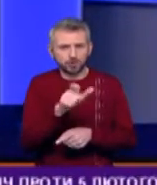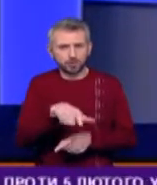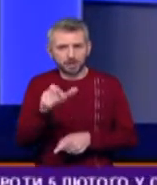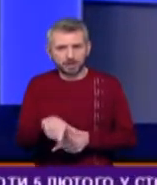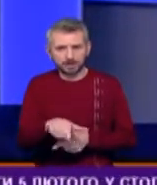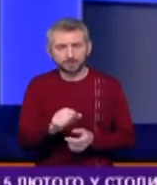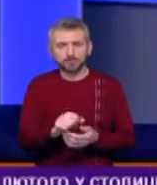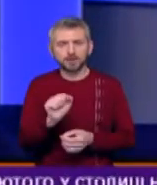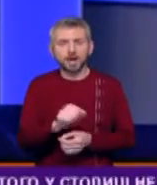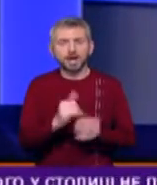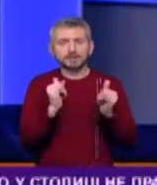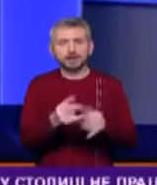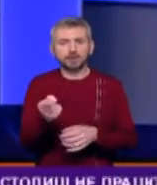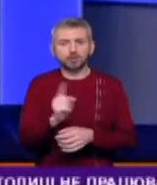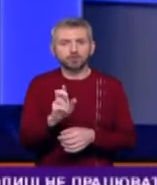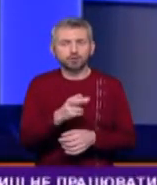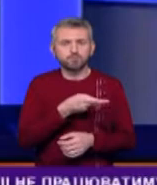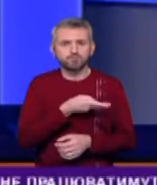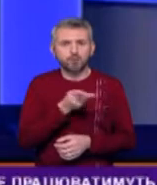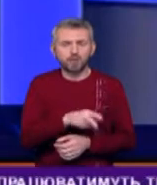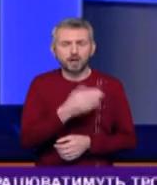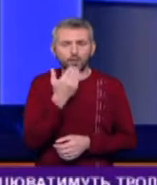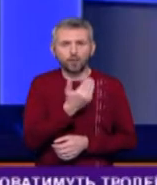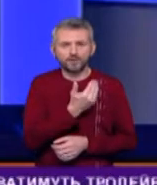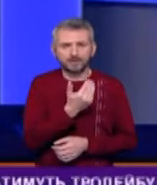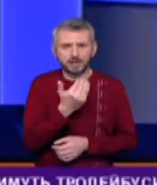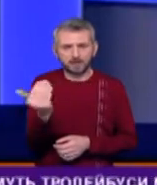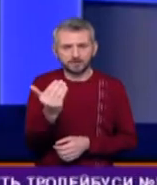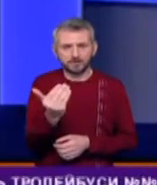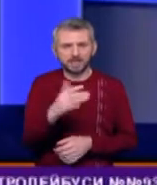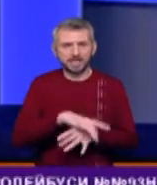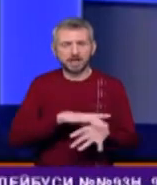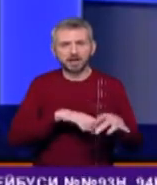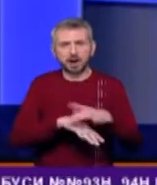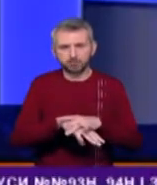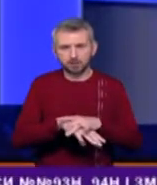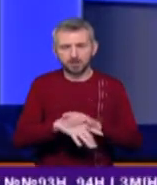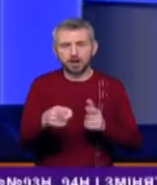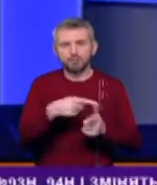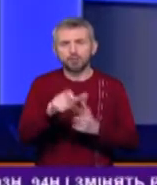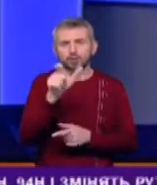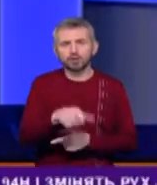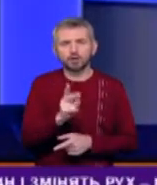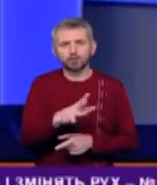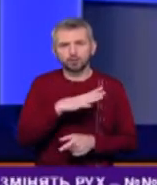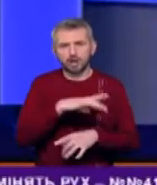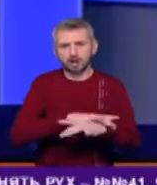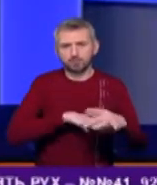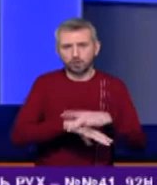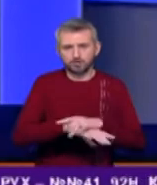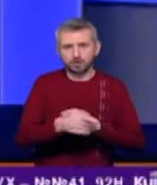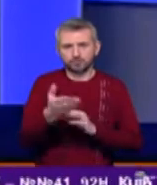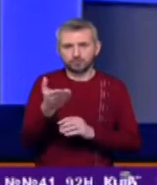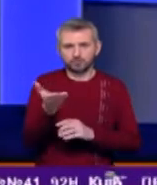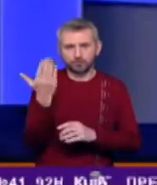а задля того, щоб помер останній раб або людина, яка була рабом в тому